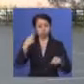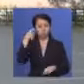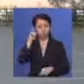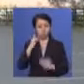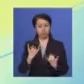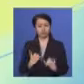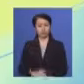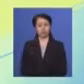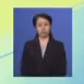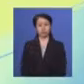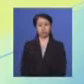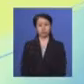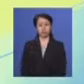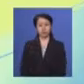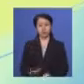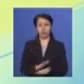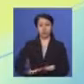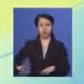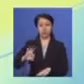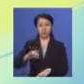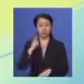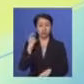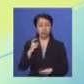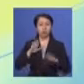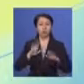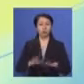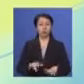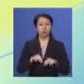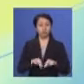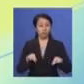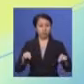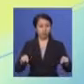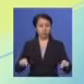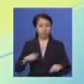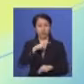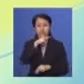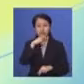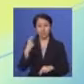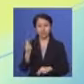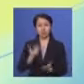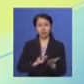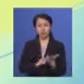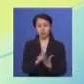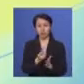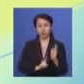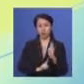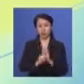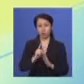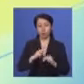выпуске. На территории социально-экономической зоны в Петропавловске российский инвестор начнет